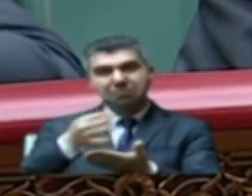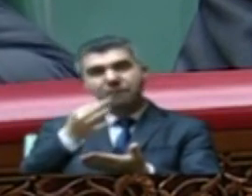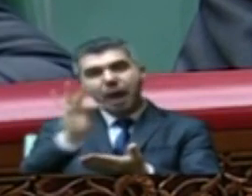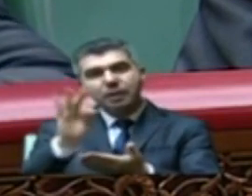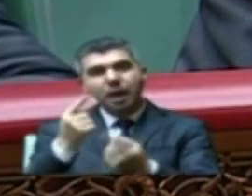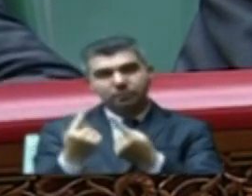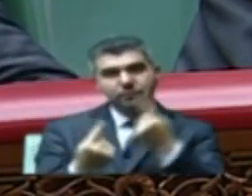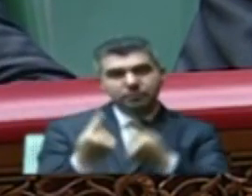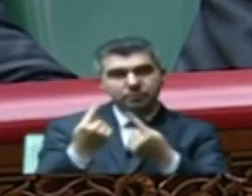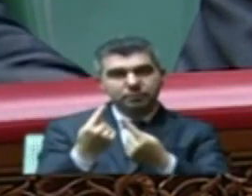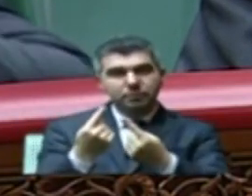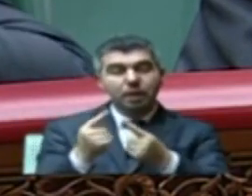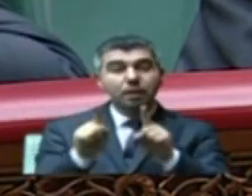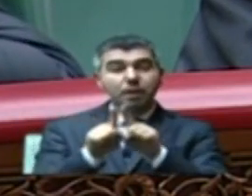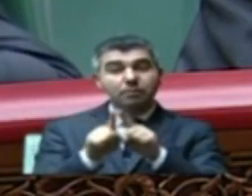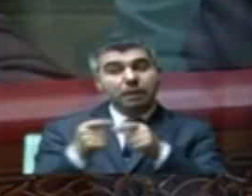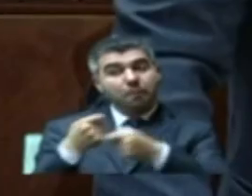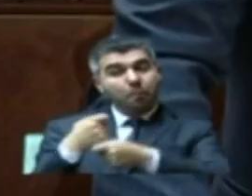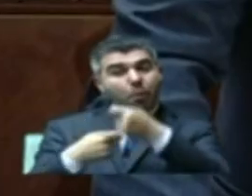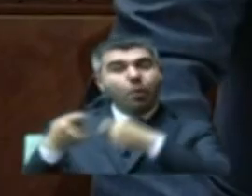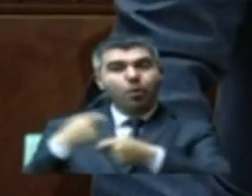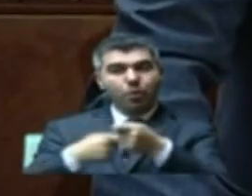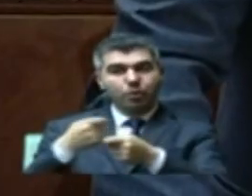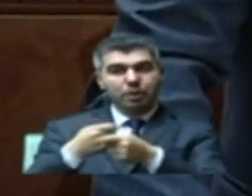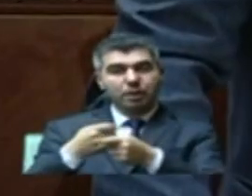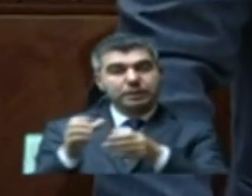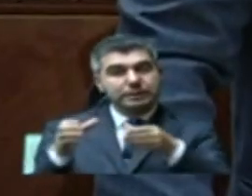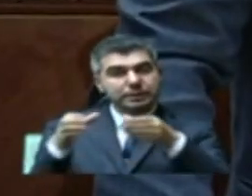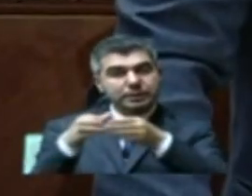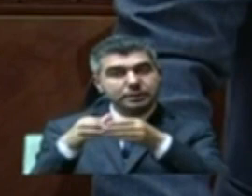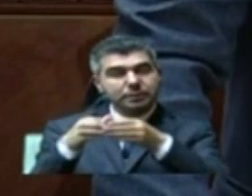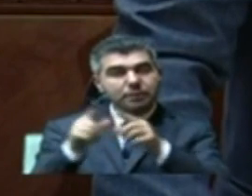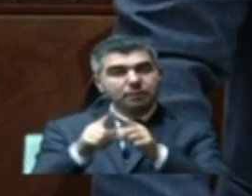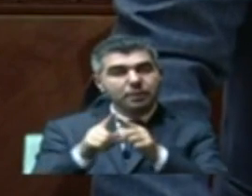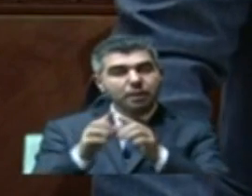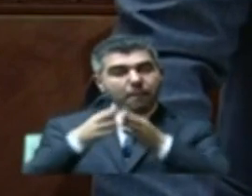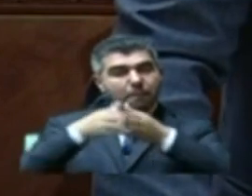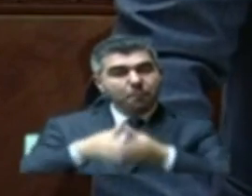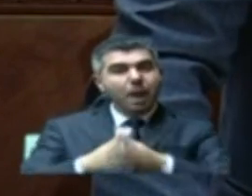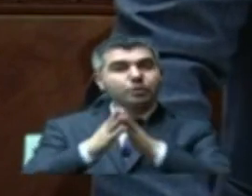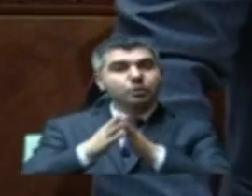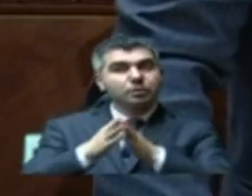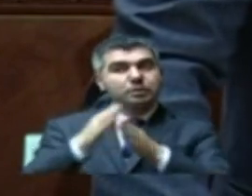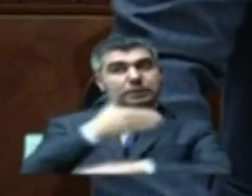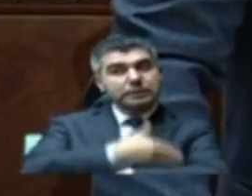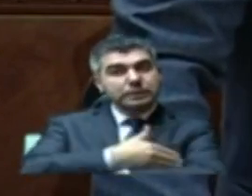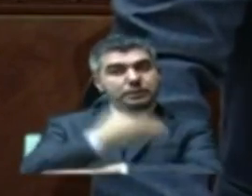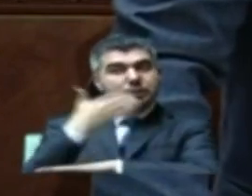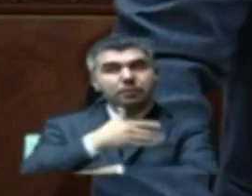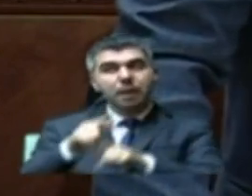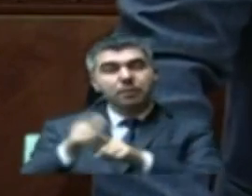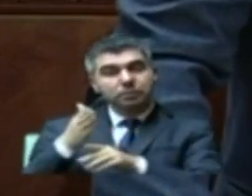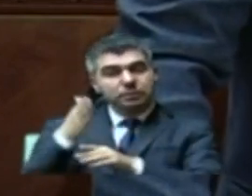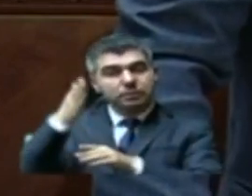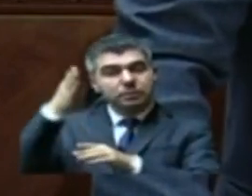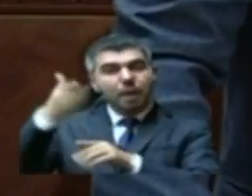مع فرنسا هو ان العلاقات ديالنا التجاريه واساسا البضائع اللي تتخرج من المغرب تفوق